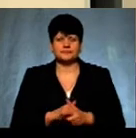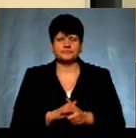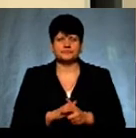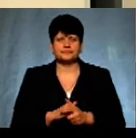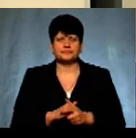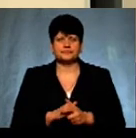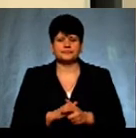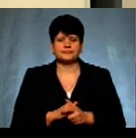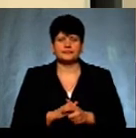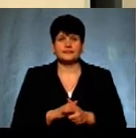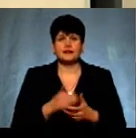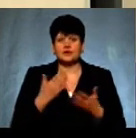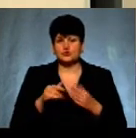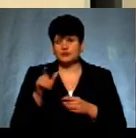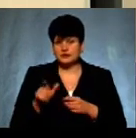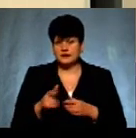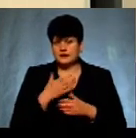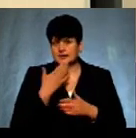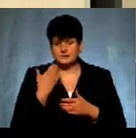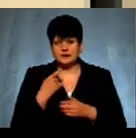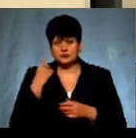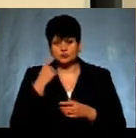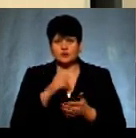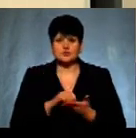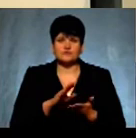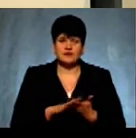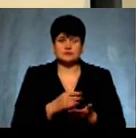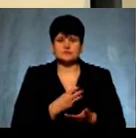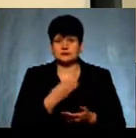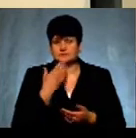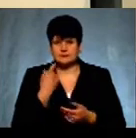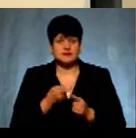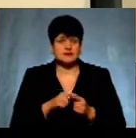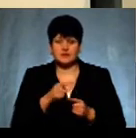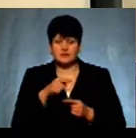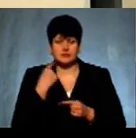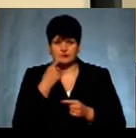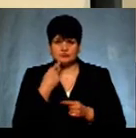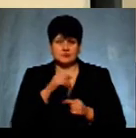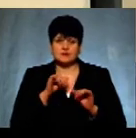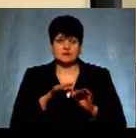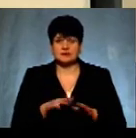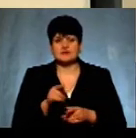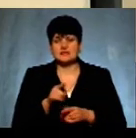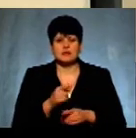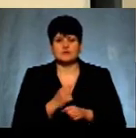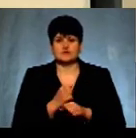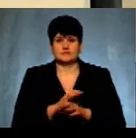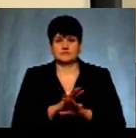нас людина, яка не має намірів реєструватися, не має бажання, це і власна справа, вона тоді з нею кар'єрний радник не